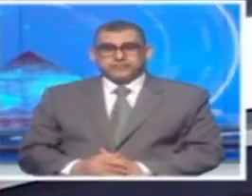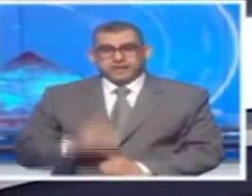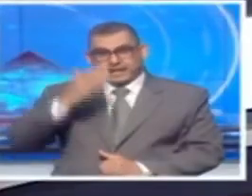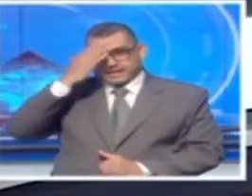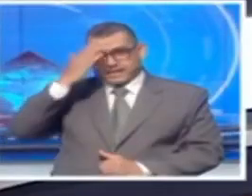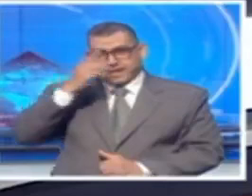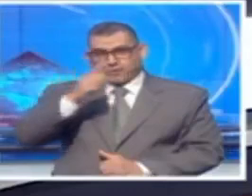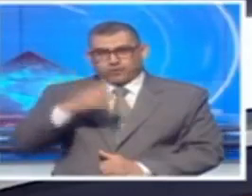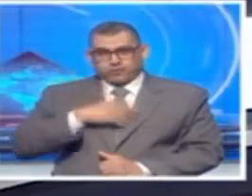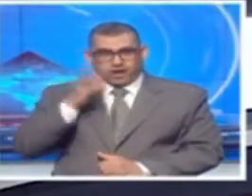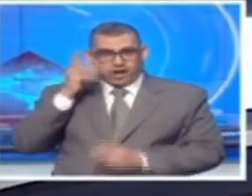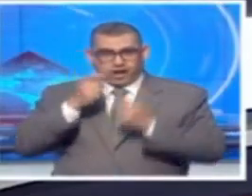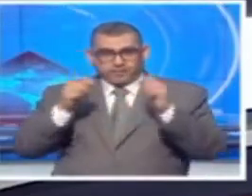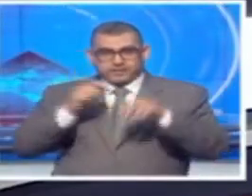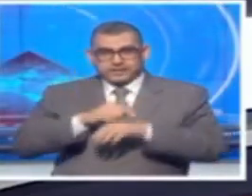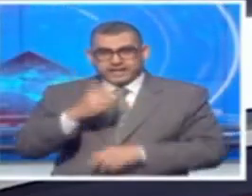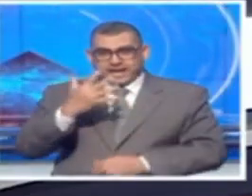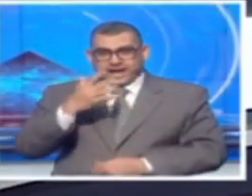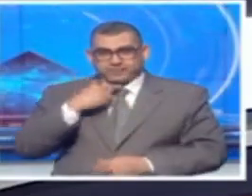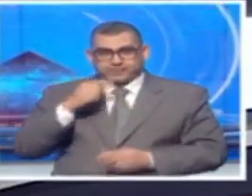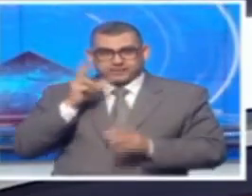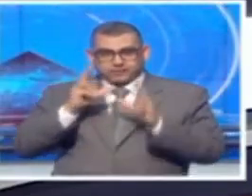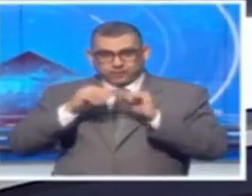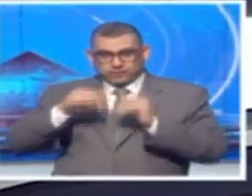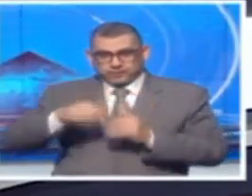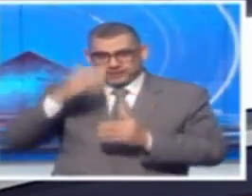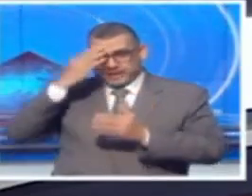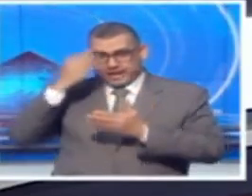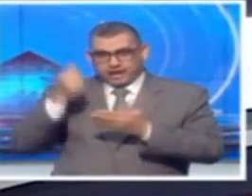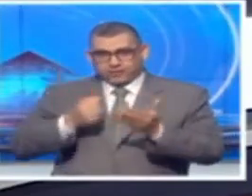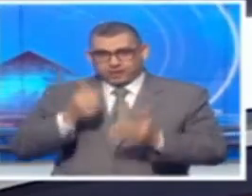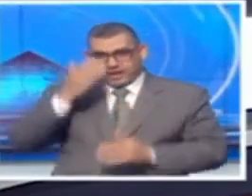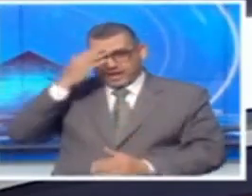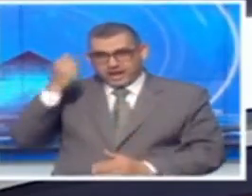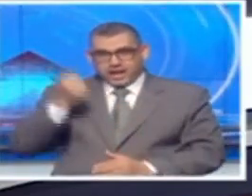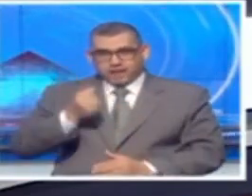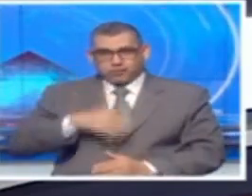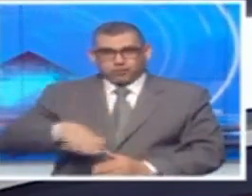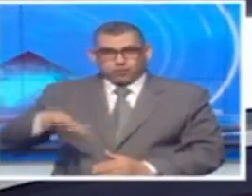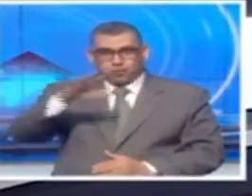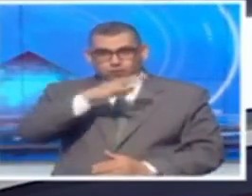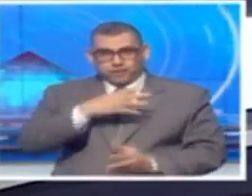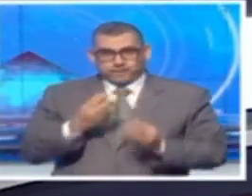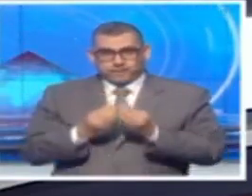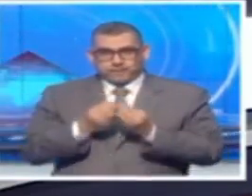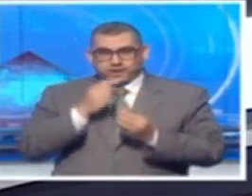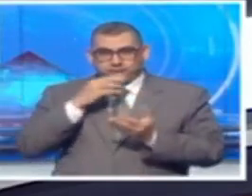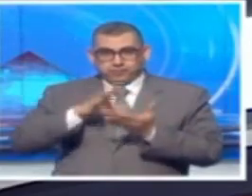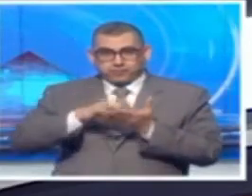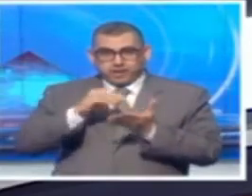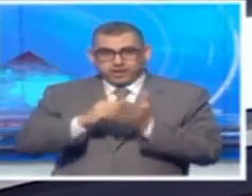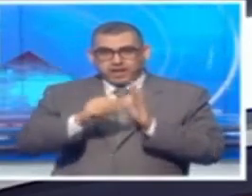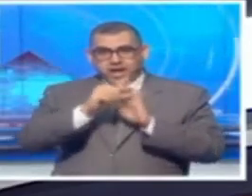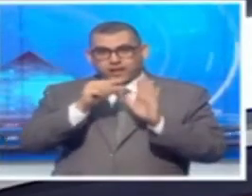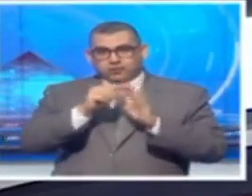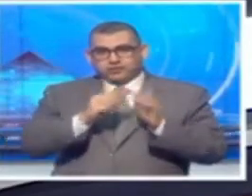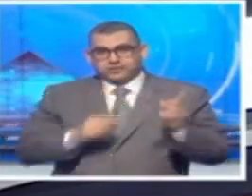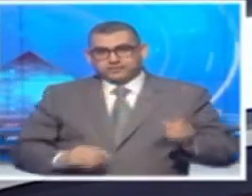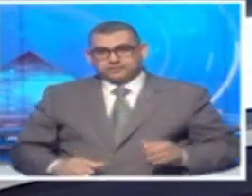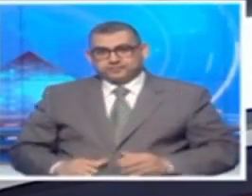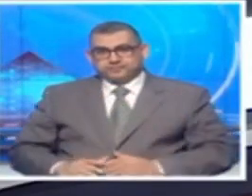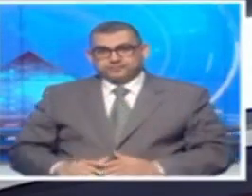السلام عليكم، هذه نشرة الخامسة من التلفزيون المصري. أهلا بك موافي، أهلا بحضراتكم، والبداية مع